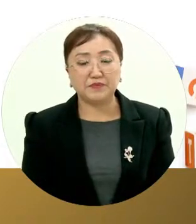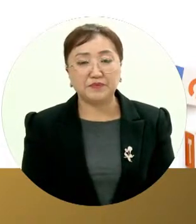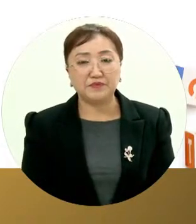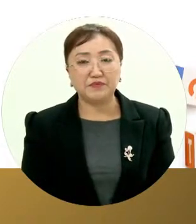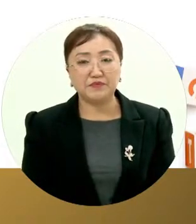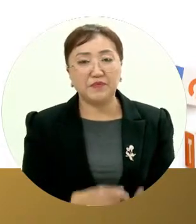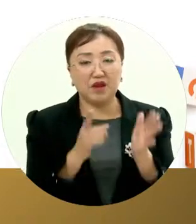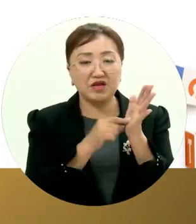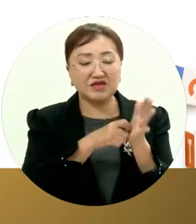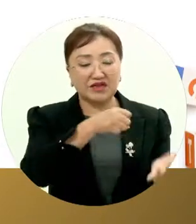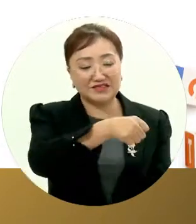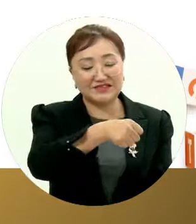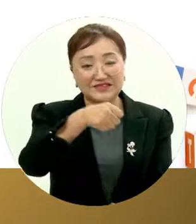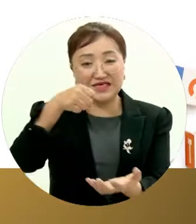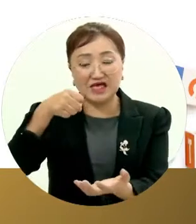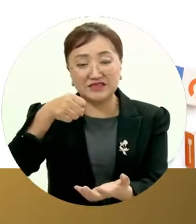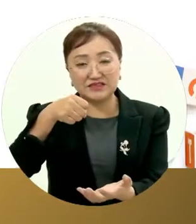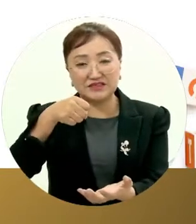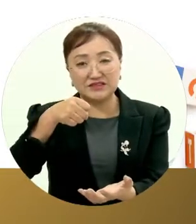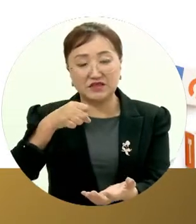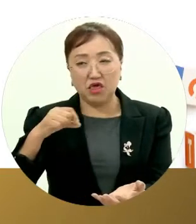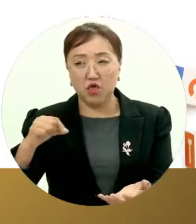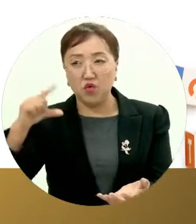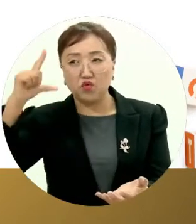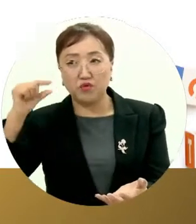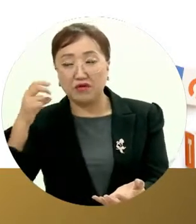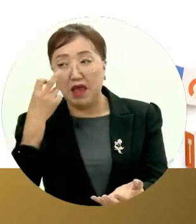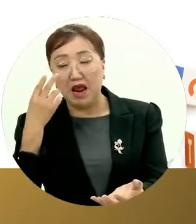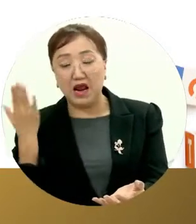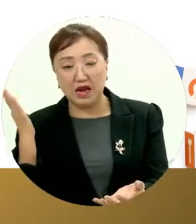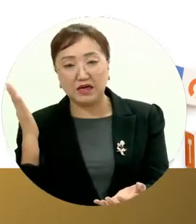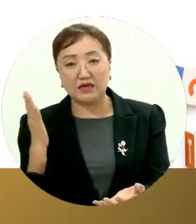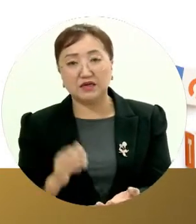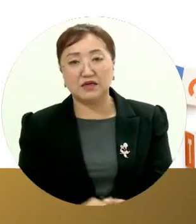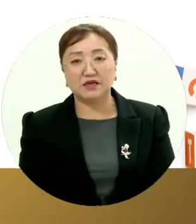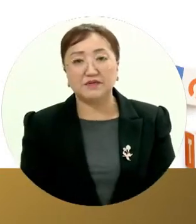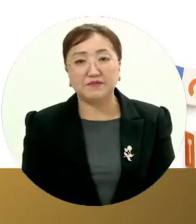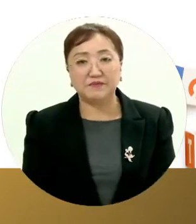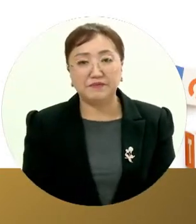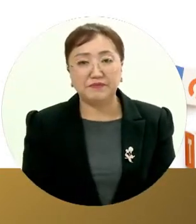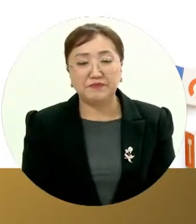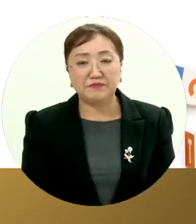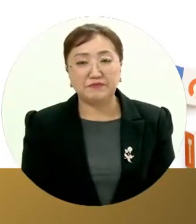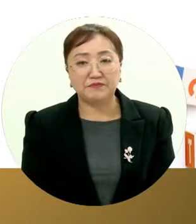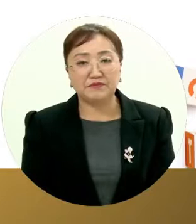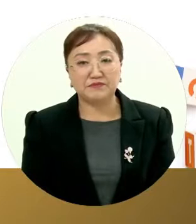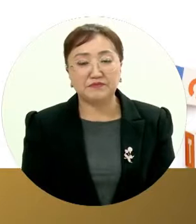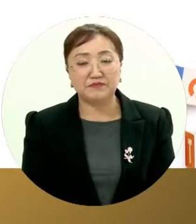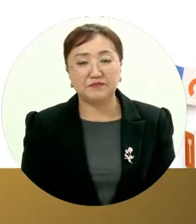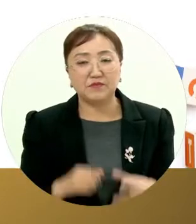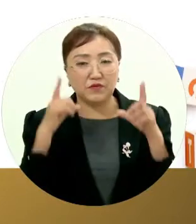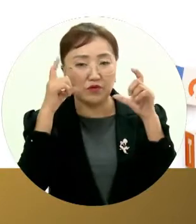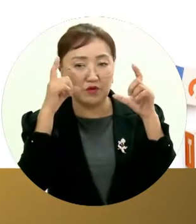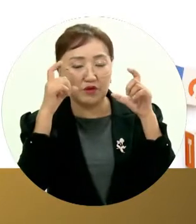За хэрэглээний сагс яаж өсөж буурж байгаа үзэгдлийг энцгээс тодорхойлж хараа. За зураг